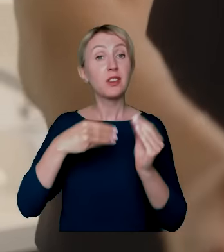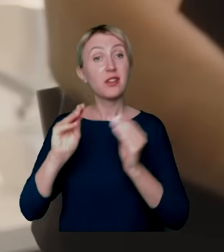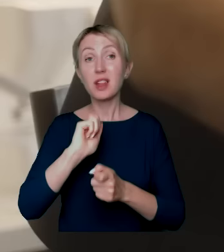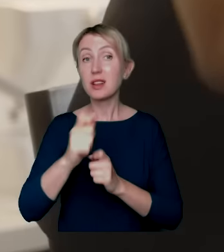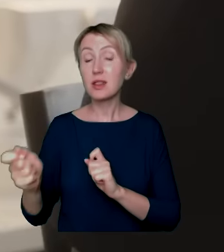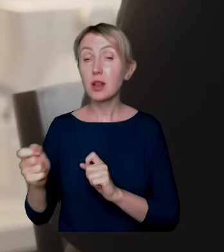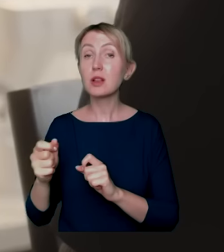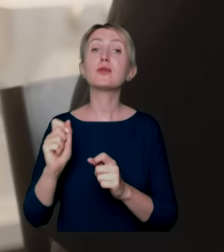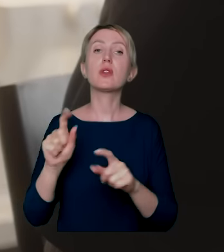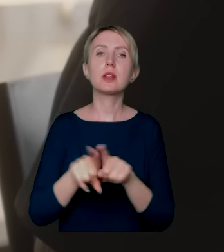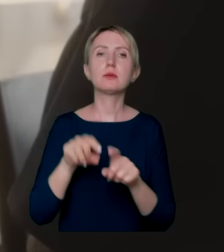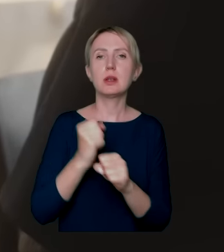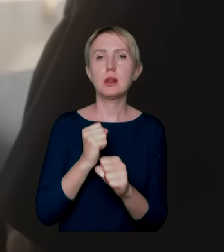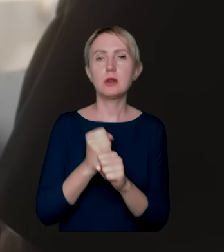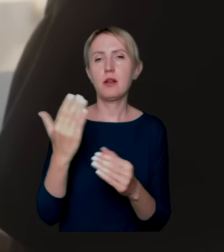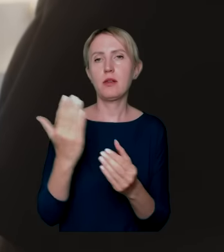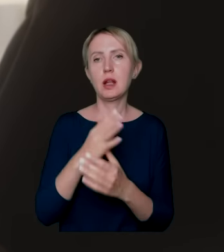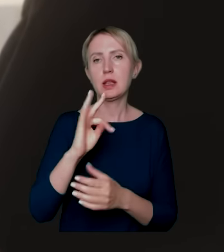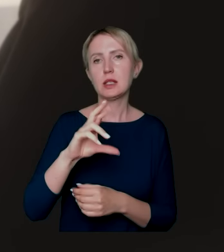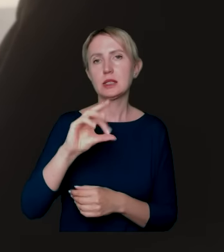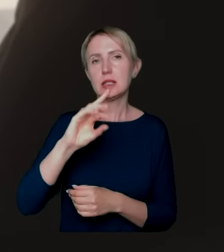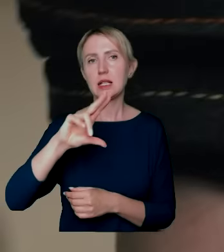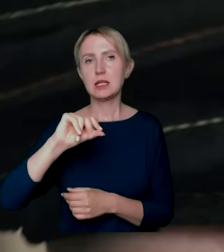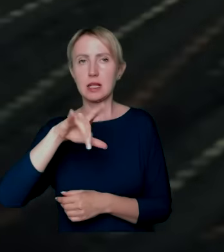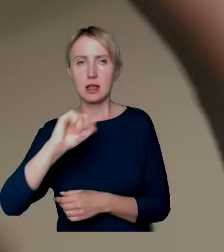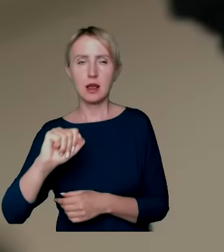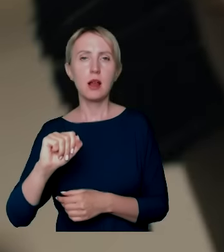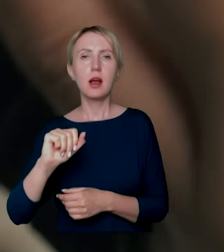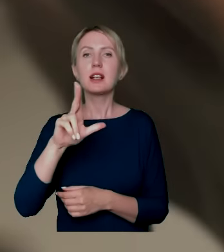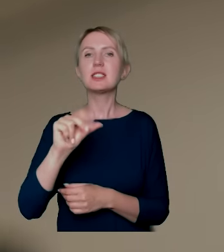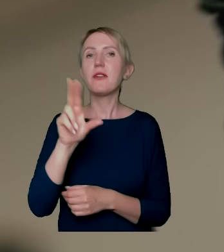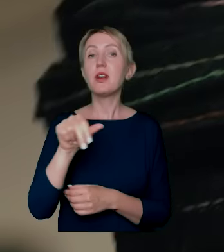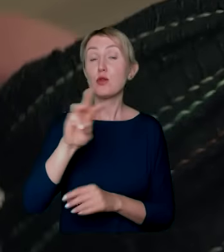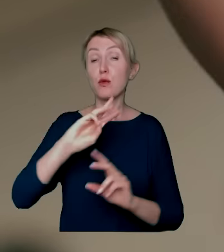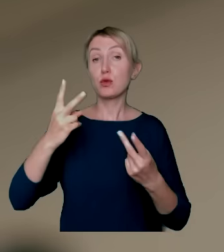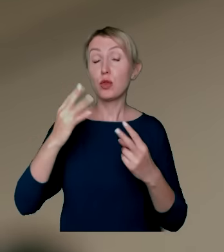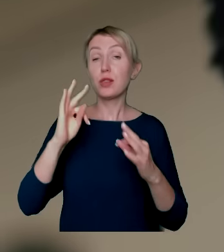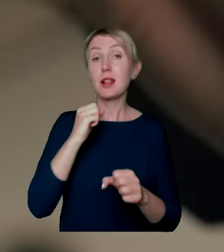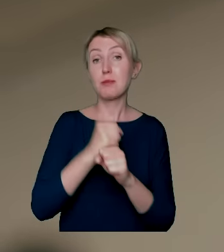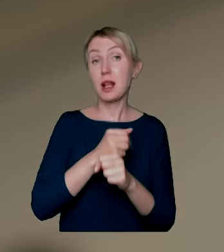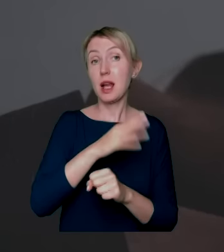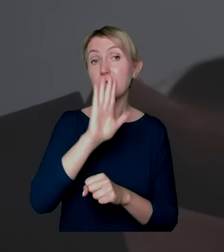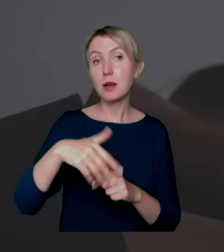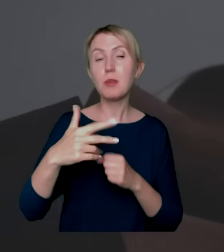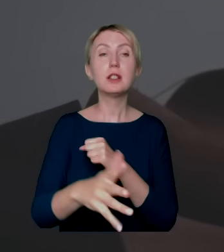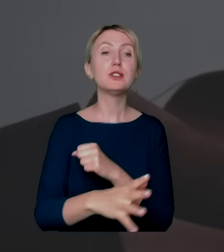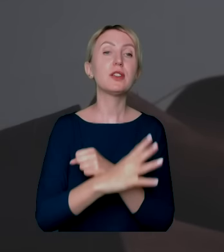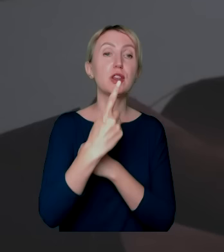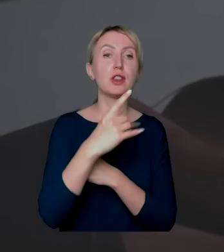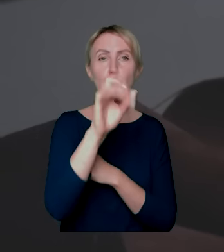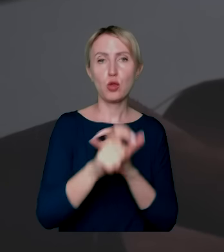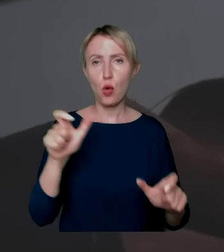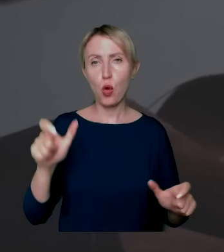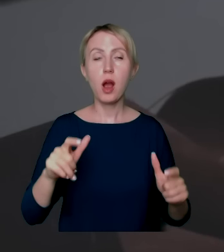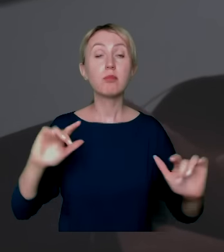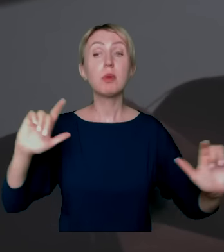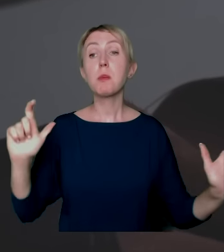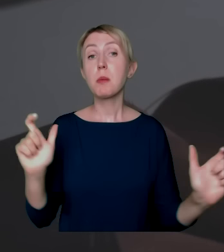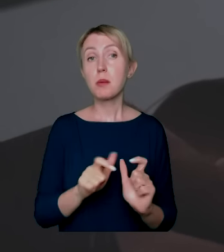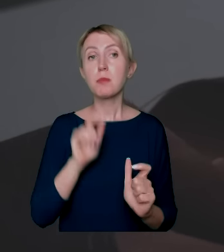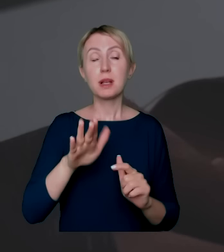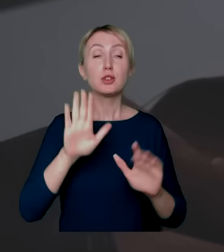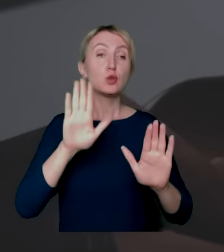również pracowników firmy Trixi Textilia z miejscowości Ksawerów. Obecnie zatrudnionych jest tam 91 osób, a po redukcji etatów ma